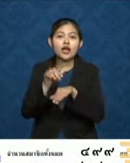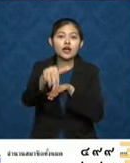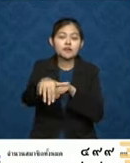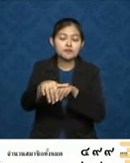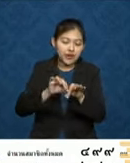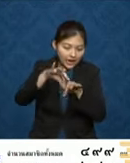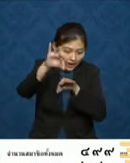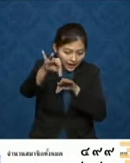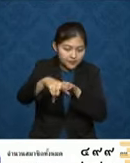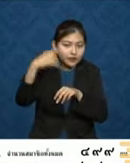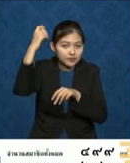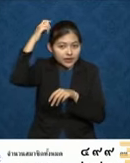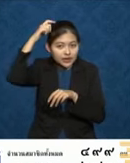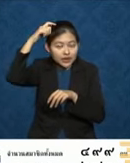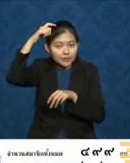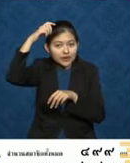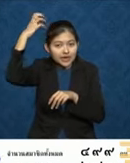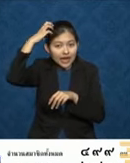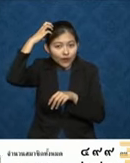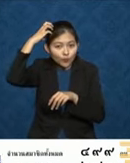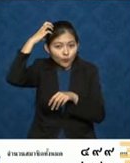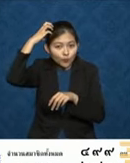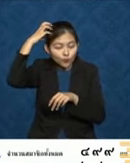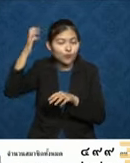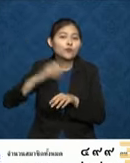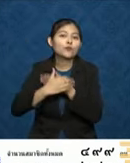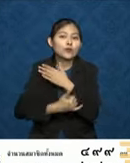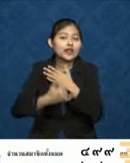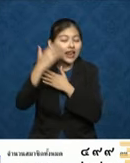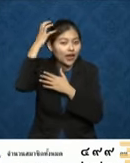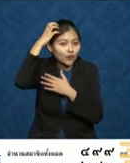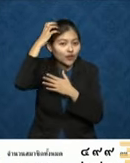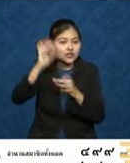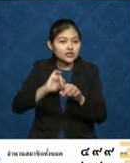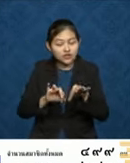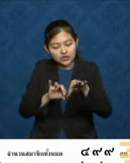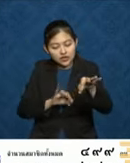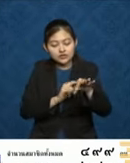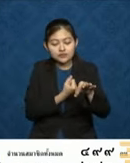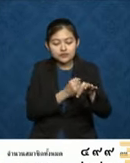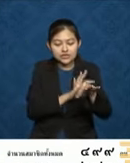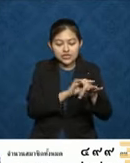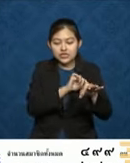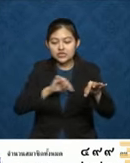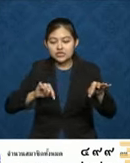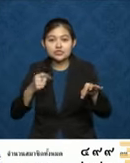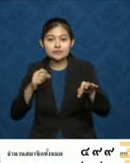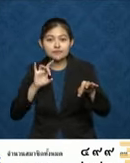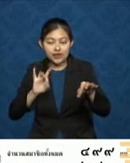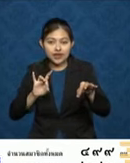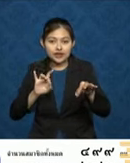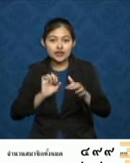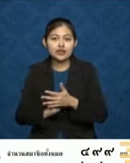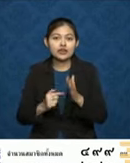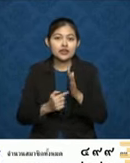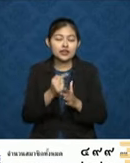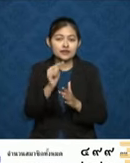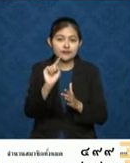คะแต่ปัญหาที่เกิดขึ้นค่ะบริเวณนี้ค่ะเ่าตั้งแต่หลักกิโลเมตที่ 14ถึงหลักกิโลเมตที่ 18เนี่ยค่ะมันเริ่มจาก